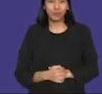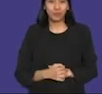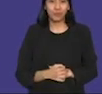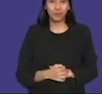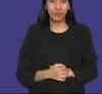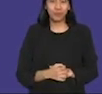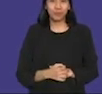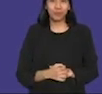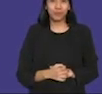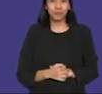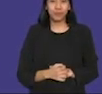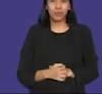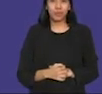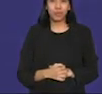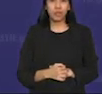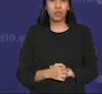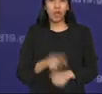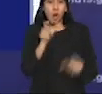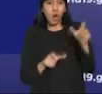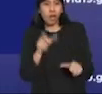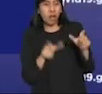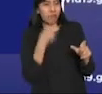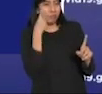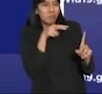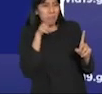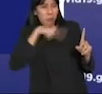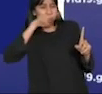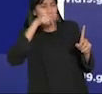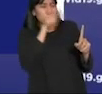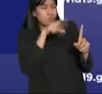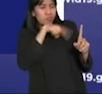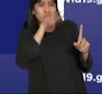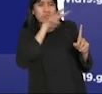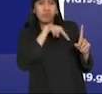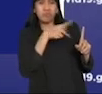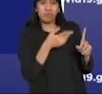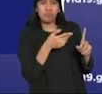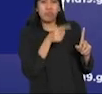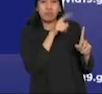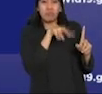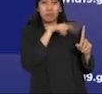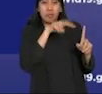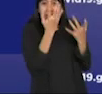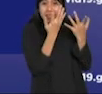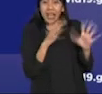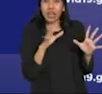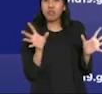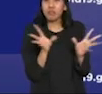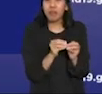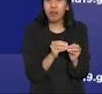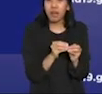Hai orang dalam pemantauan akumulasi yang kita pantau dan sebagian besar juga sudah selesai kita Pan totalnya